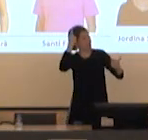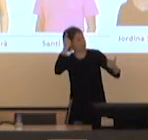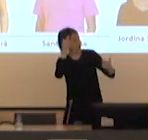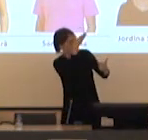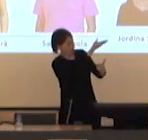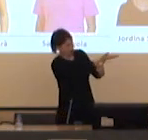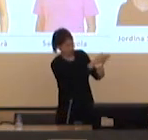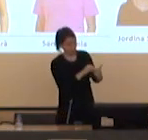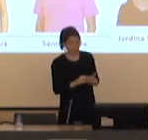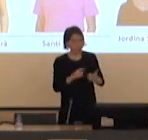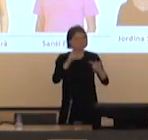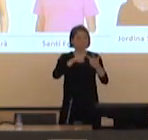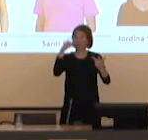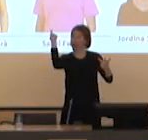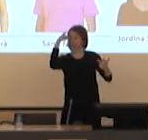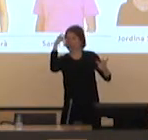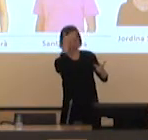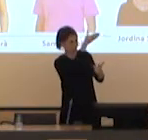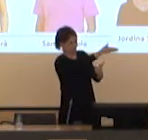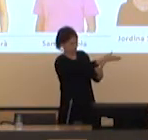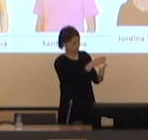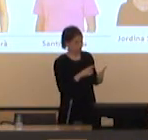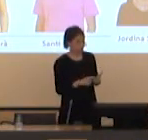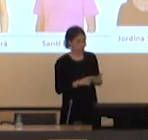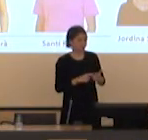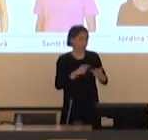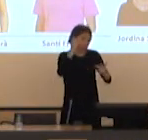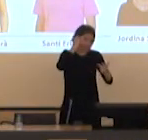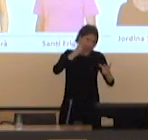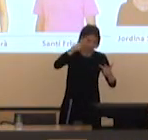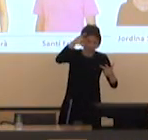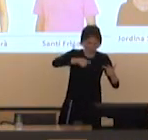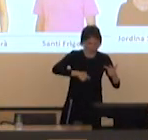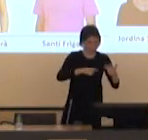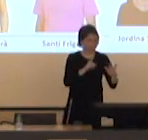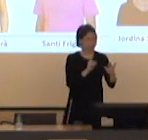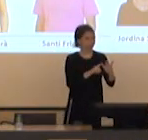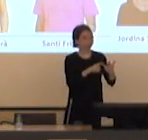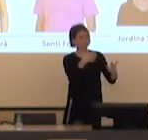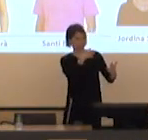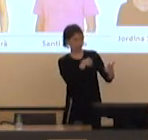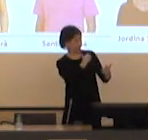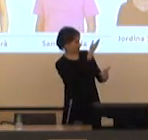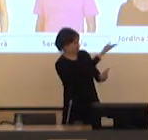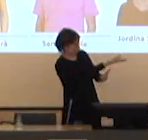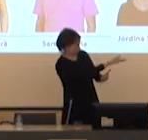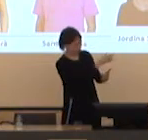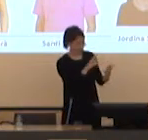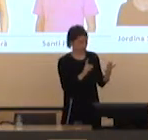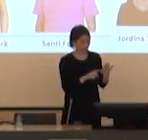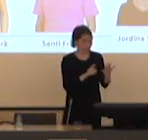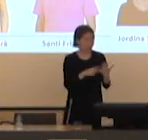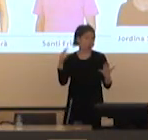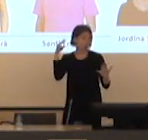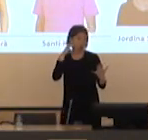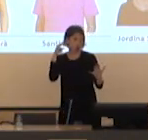Sort, la Delfina Aliaga, que és aquí també, l'Esther de los Santos, que també és aquí, jo mateixa, la Gemma Barberà, el